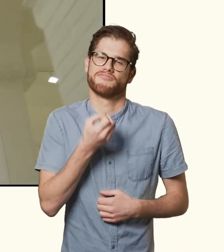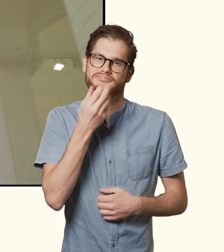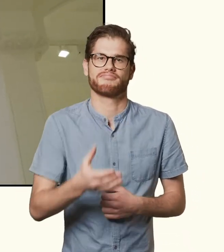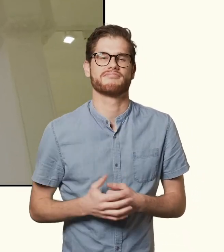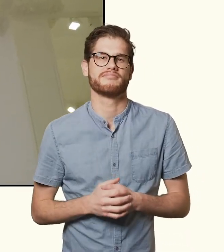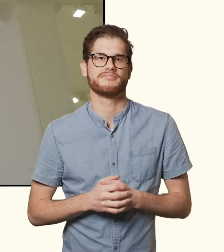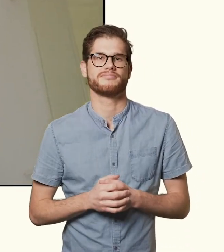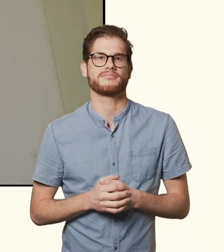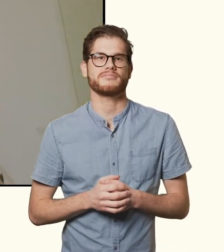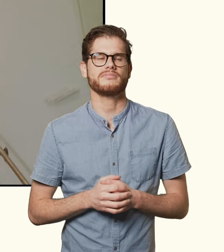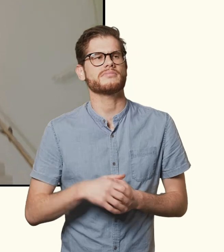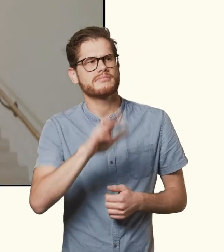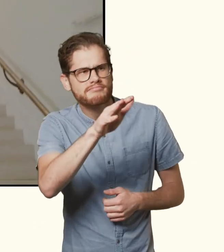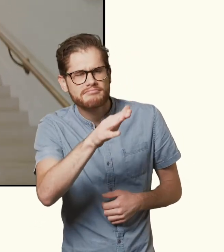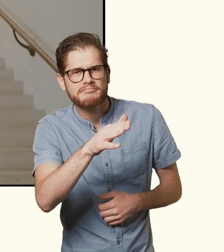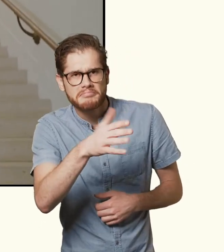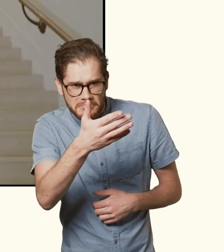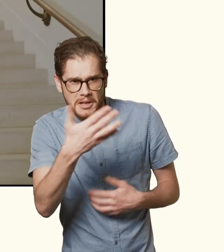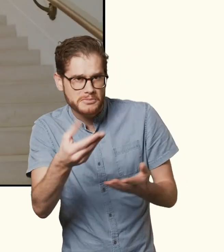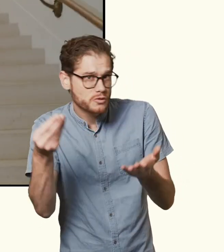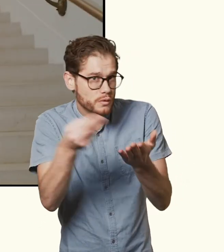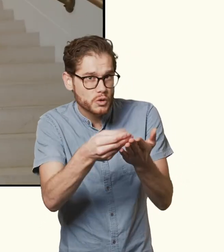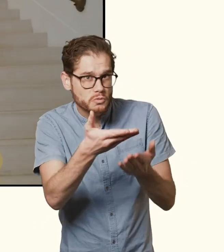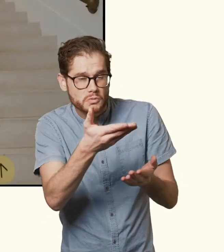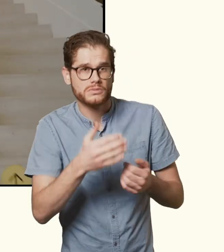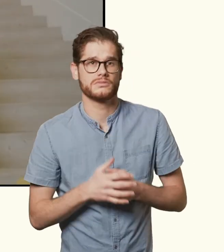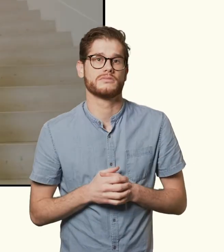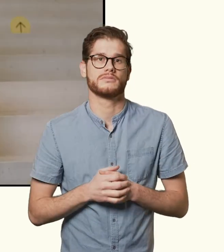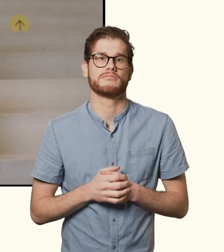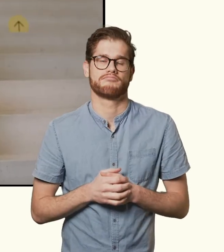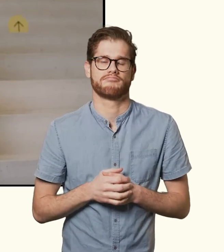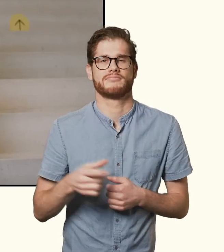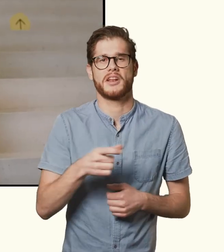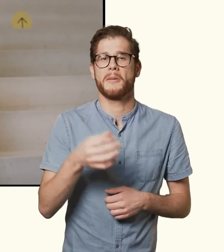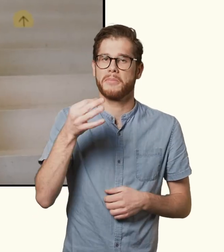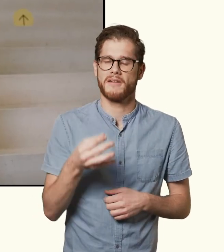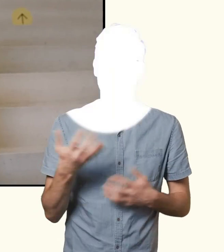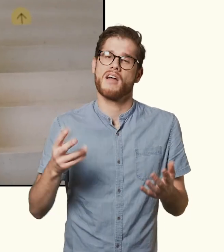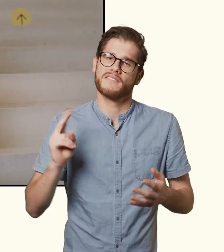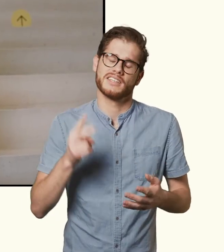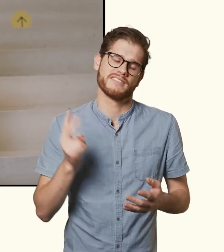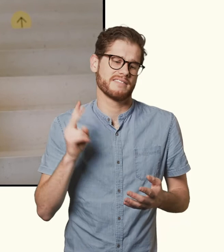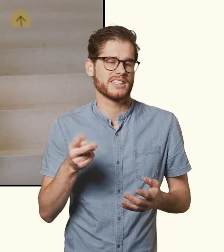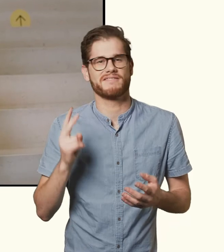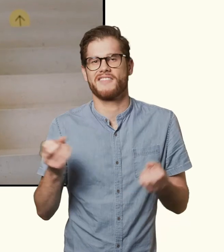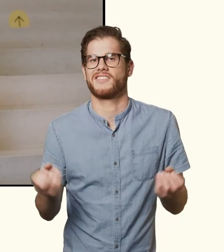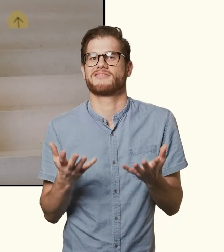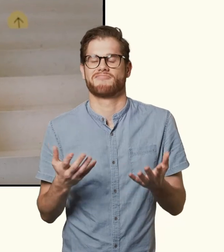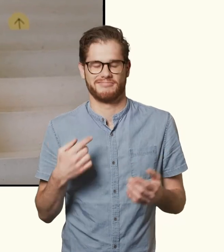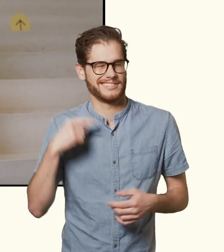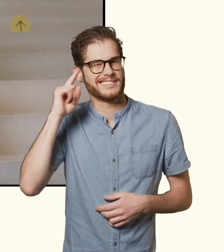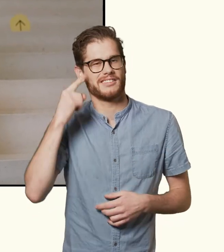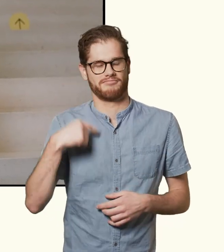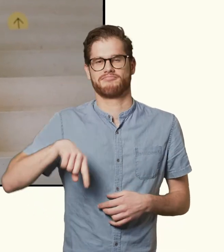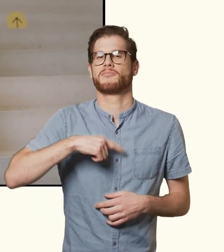zeggen. Rijn, heb jij daar nog iets aan toe te voegen? Het Stedelijk is een plek waar je telkens weer verrast wordt. En zo moet het ook